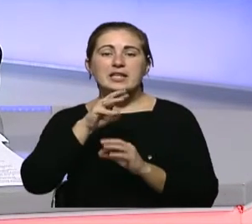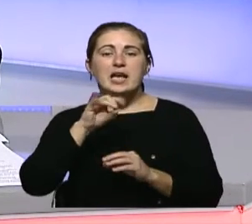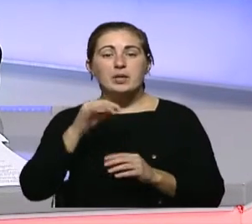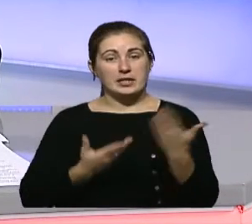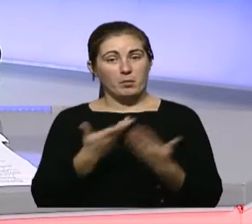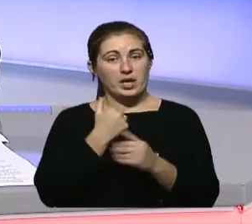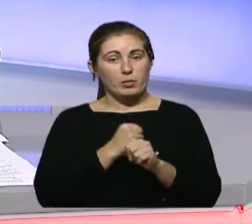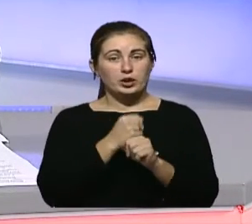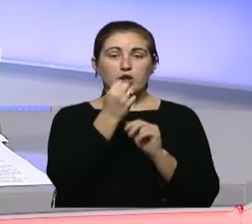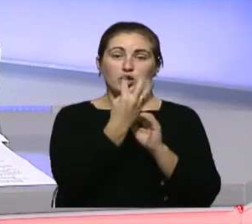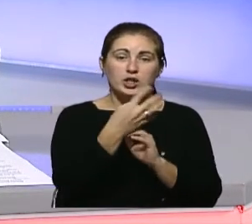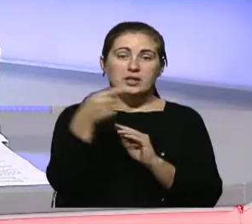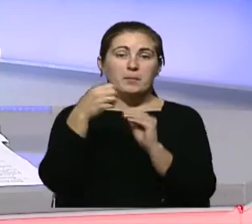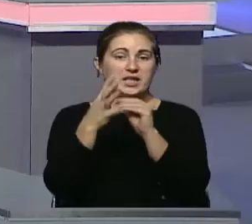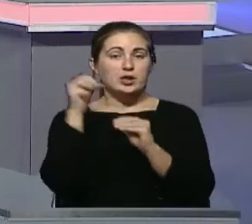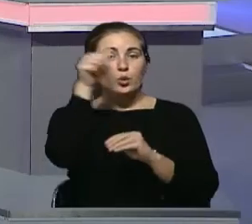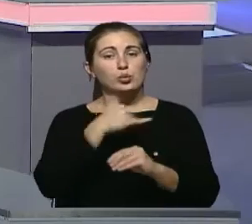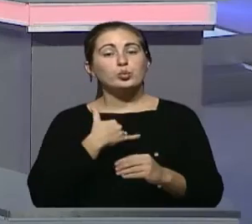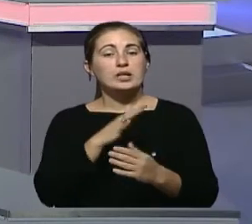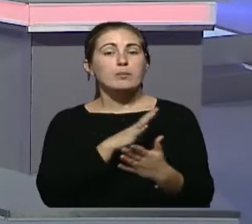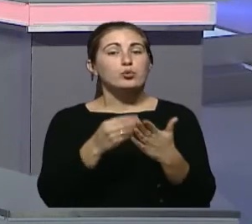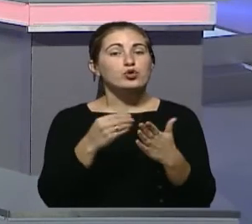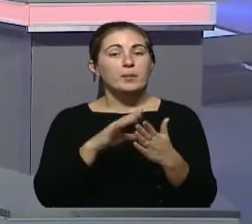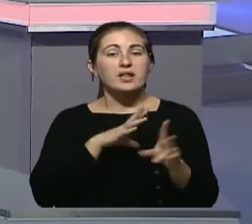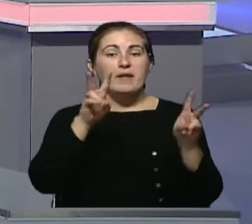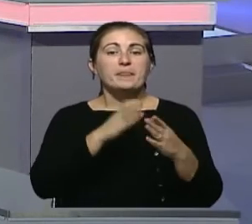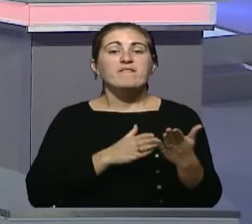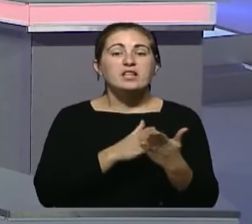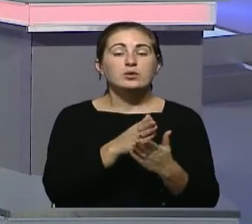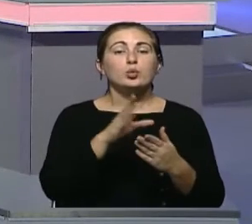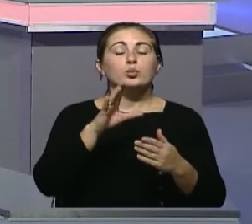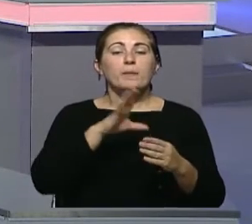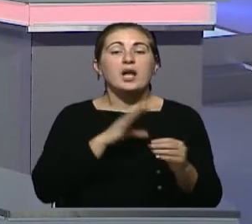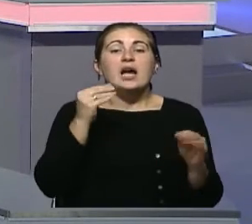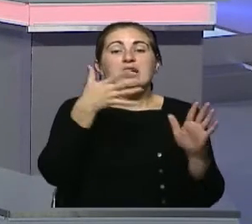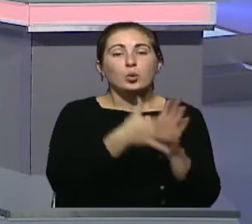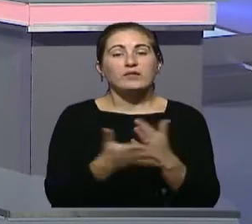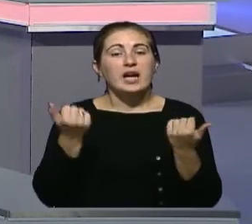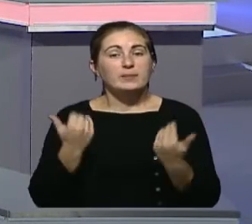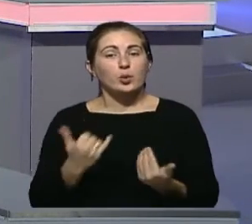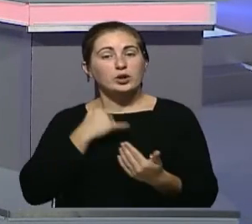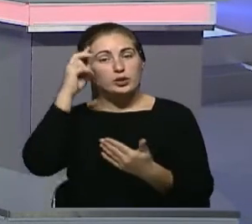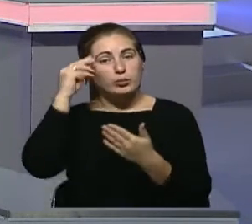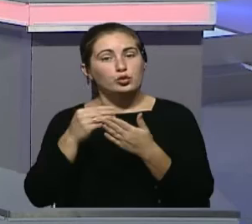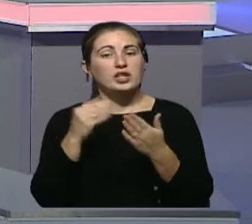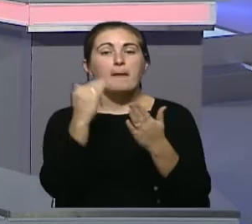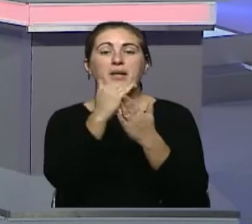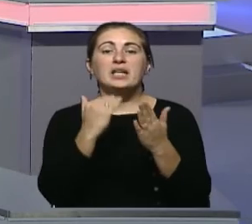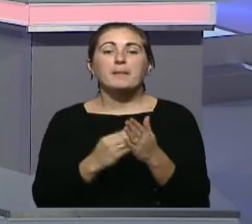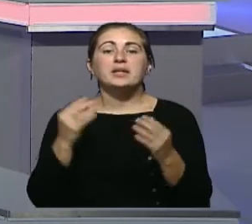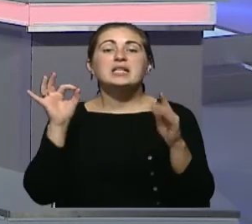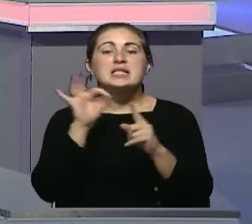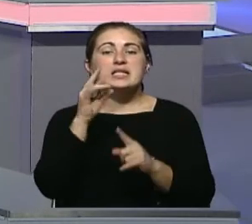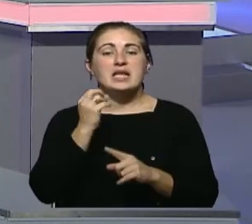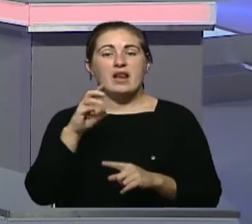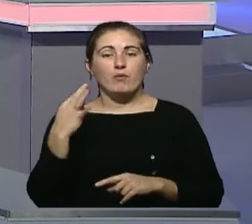работали 2014-2015 год, у нас бюджет был, ведомственная структура была расходов, то теперь у нас бюджет, он программно-целевой. То есть